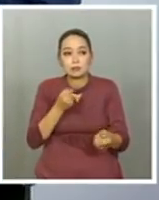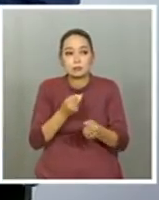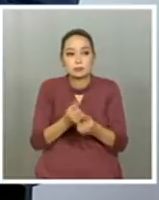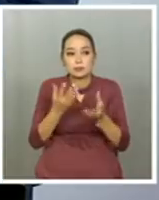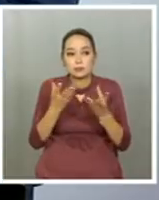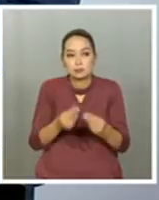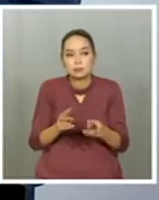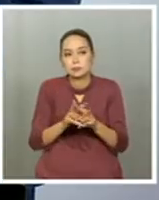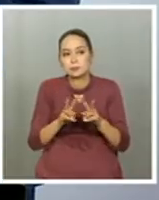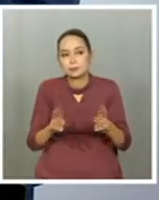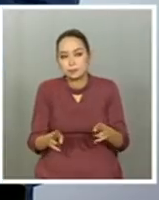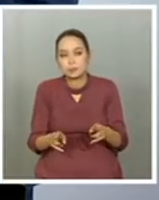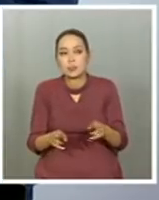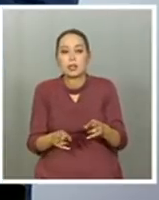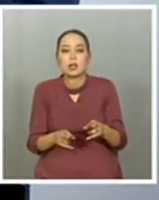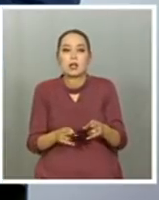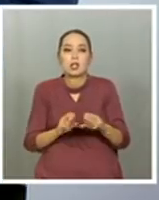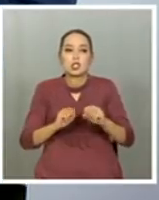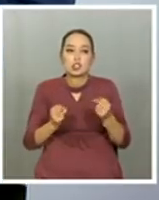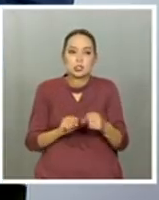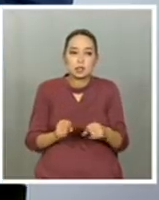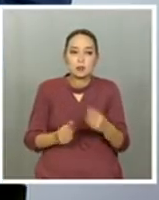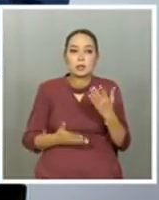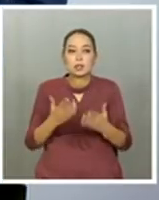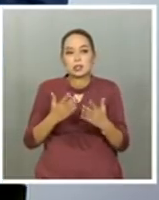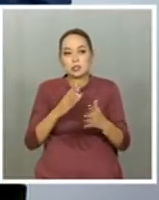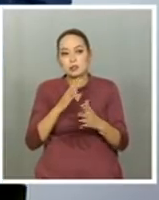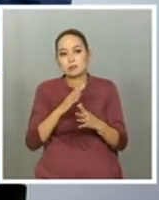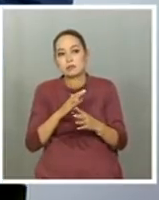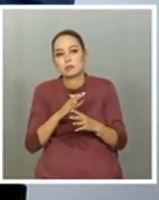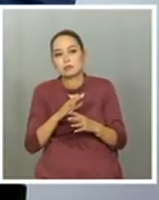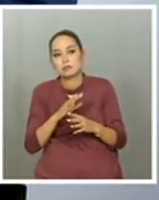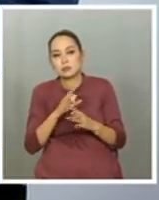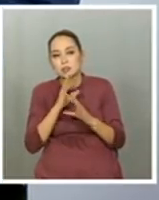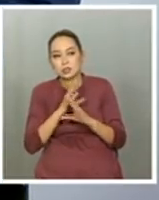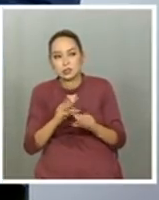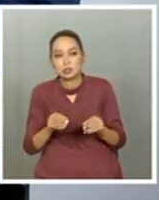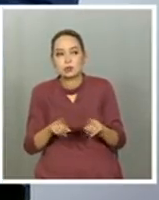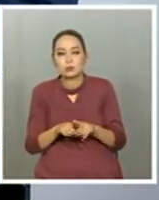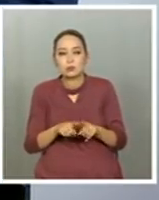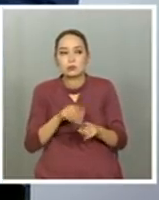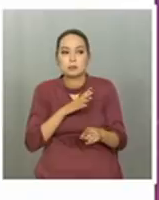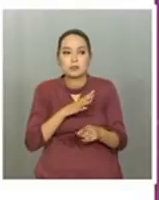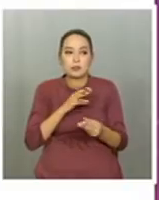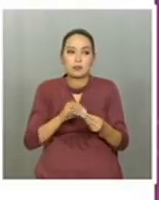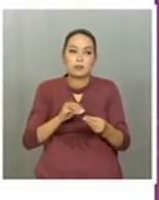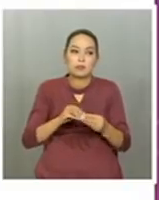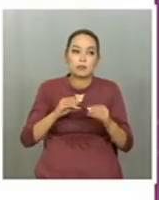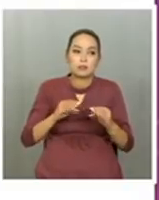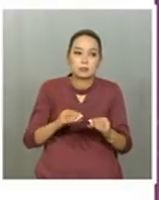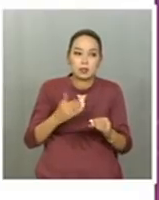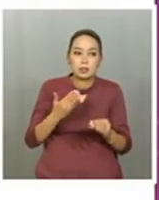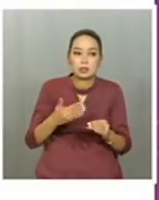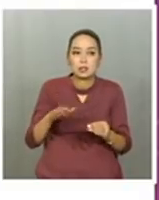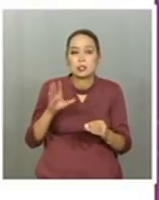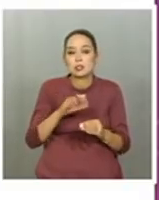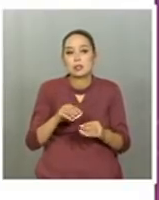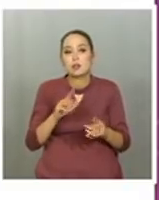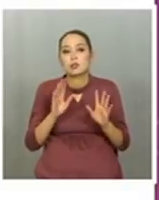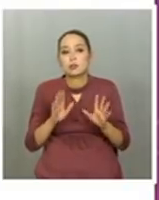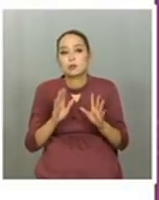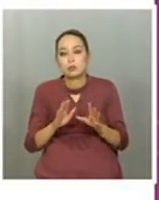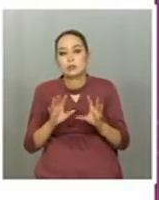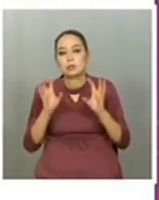бірдей жылдамдықпен қозғалады, не тыныштық күйде тұрады. Абсолют серпінді соқтығыста тек импульстің сақталу заңы